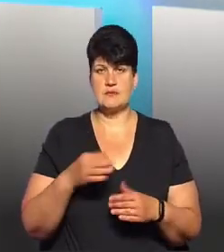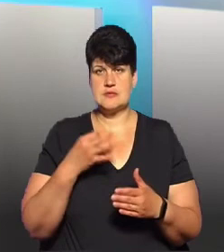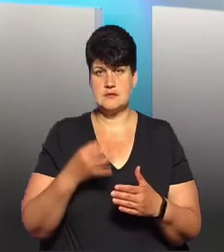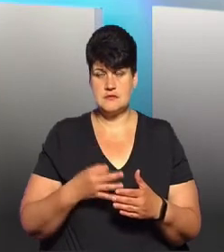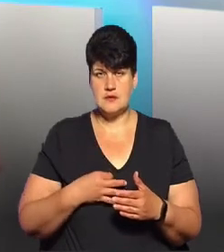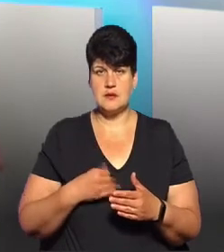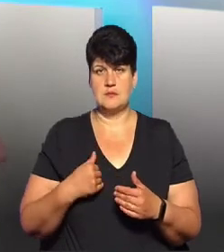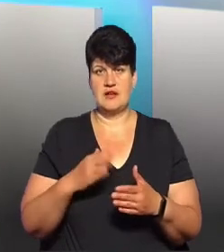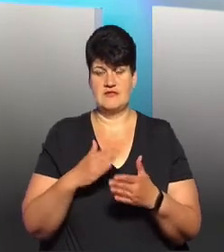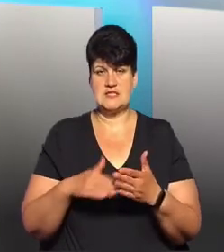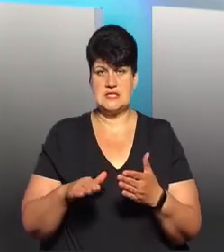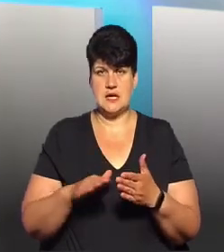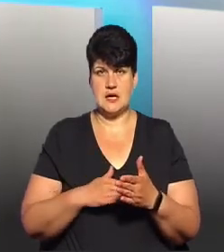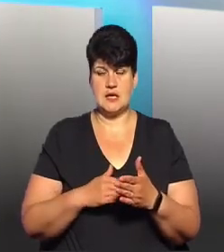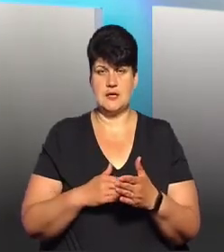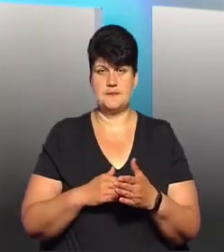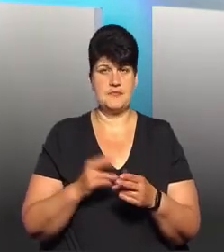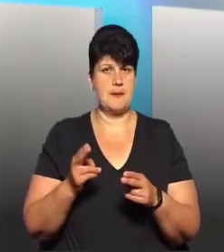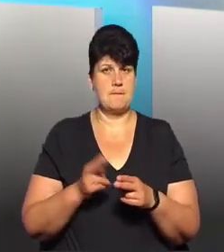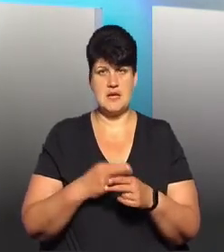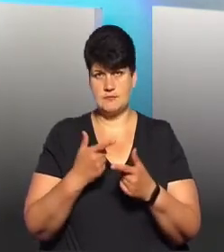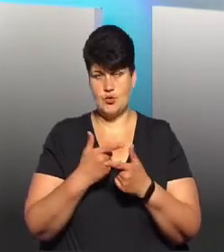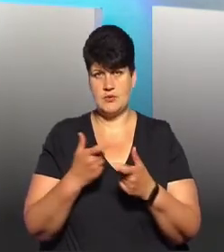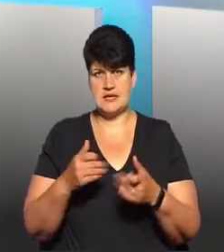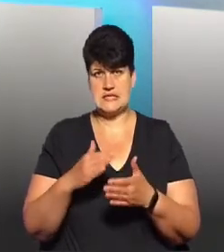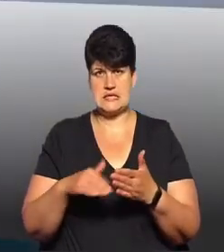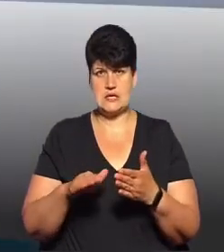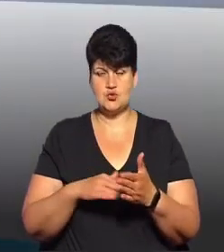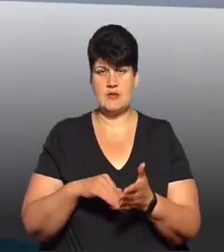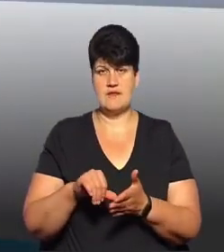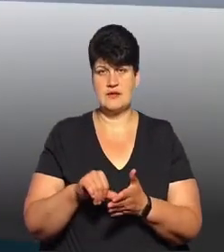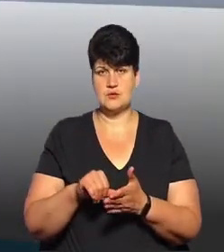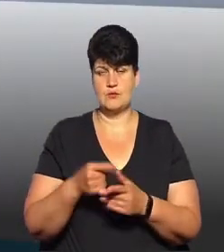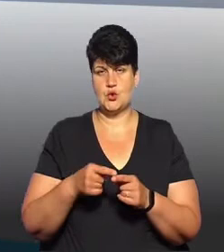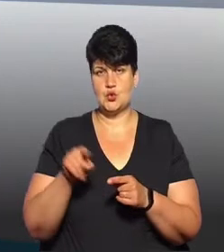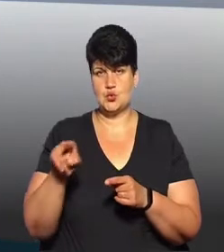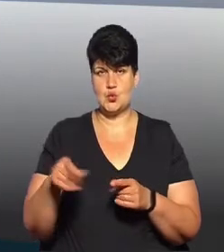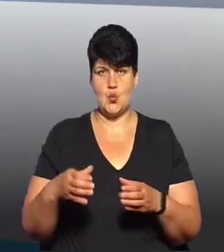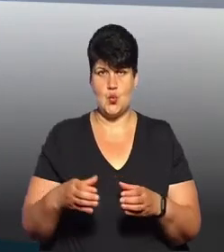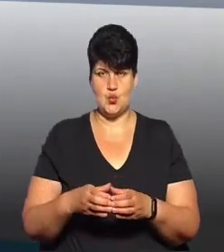взагалі без жодних попереджень і так далі просто скасували виступ цього гурту. Чи може,